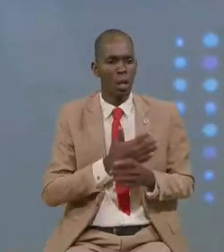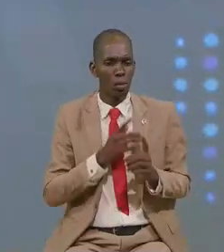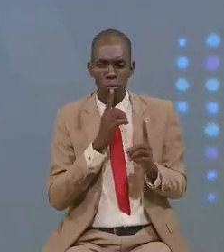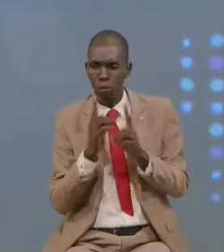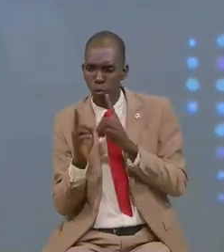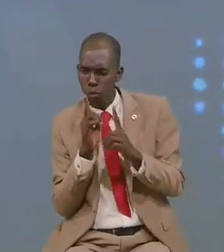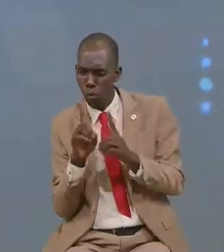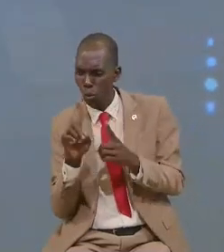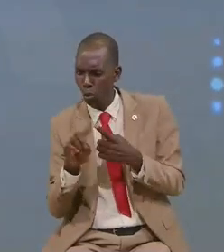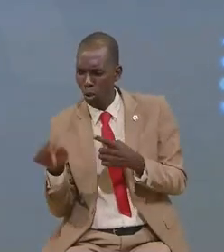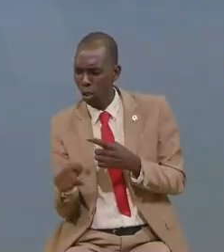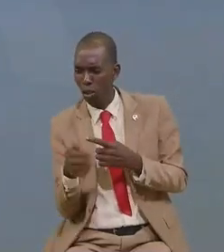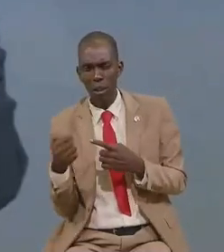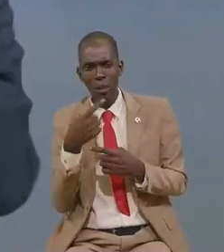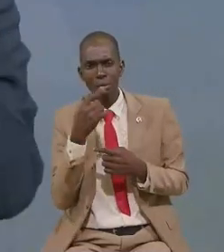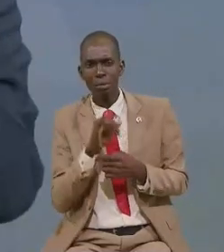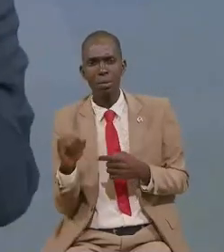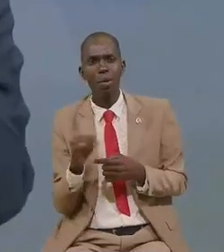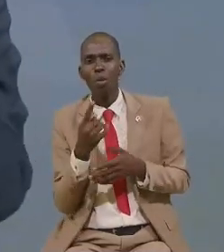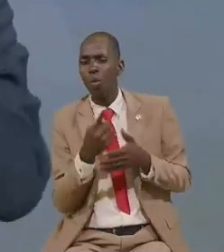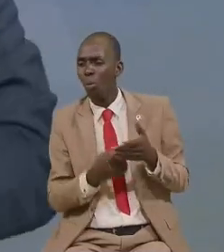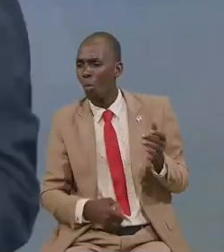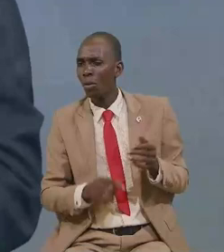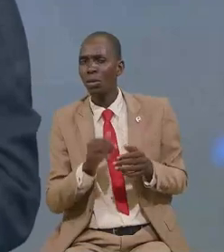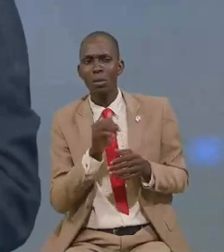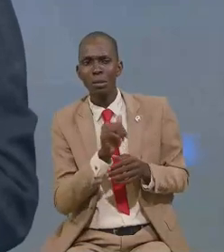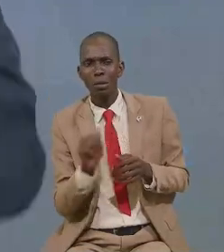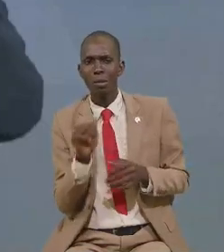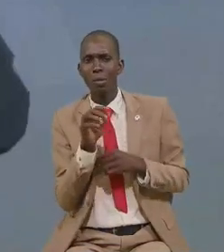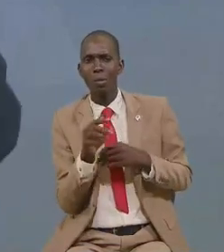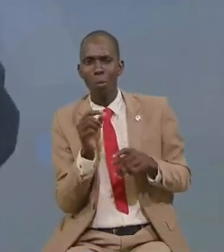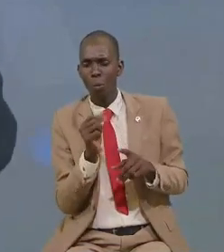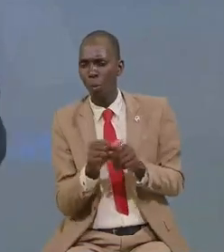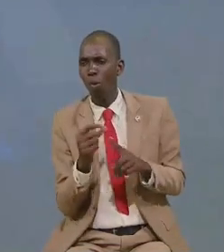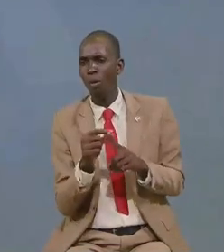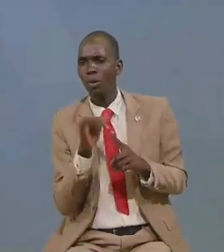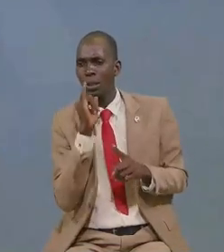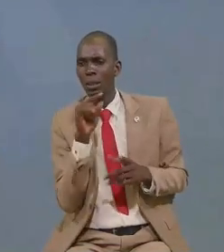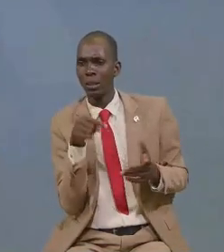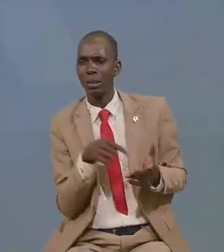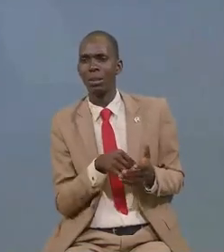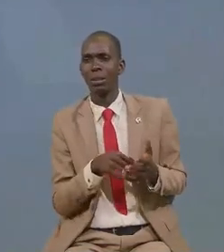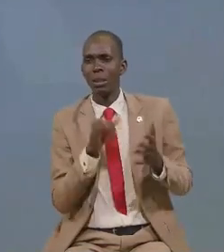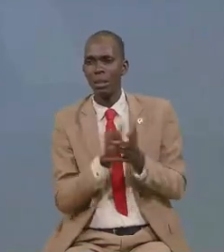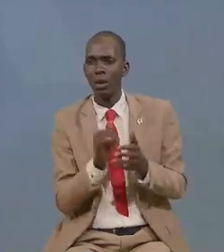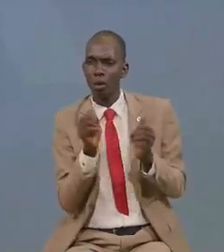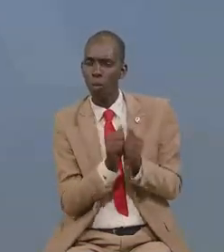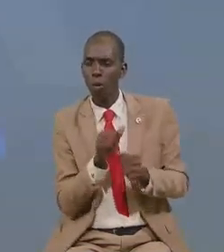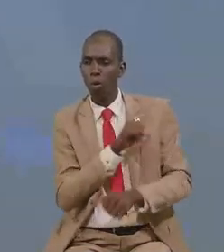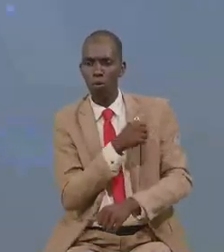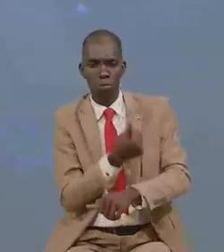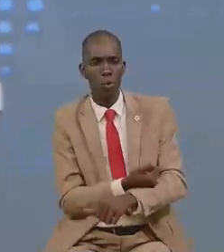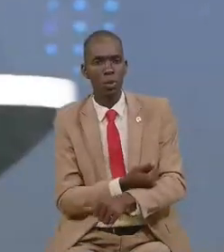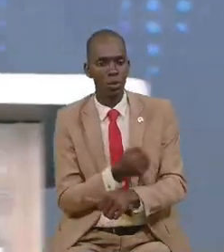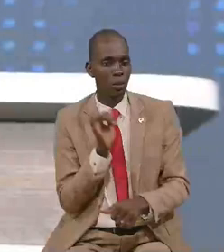Et se disaient les uns aux autres, quelle est cette parole? Il commande avec autorité. Ça, c'est le mot. Il